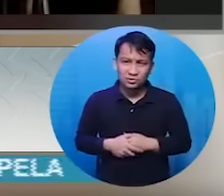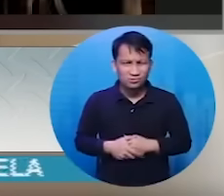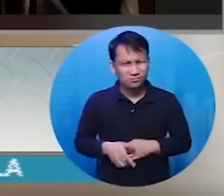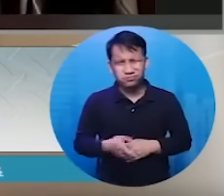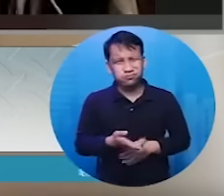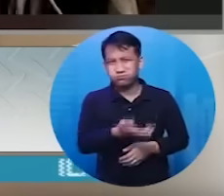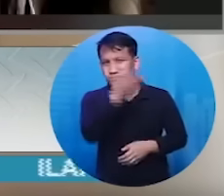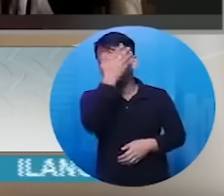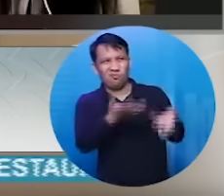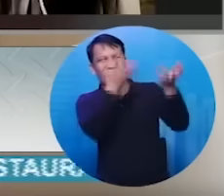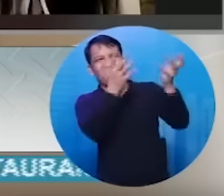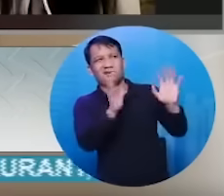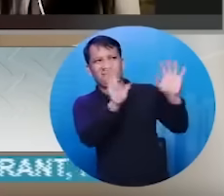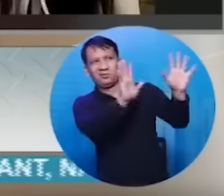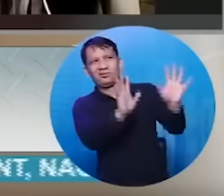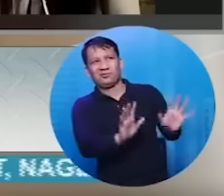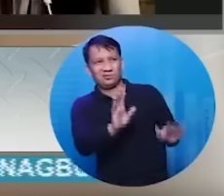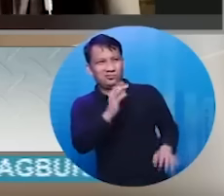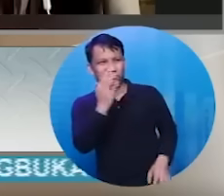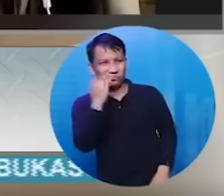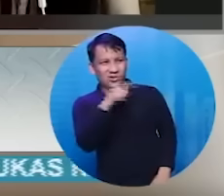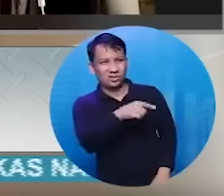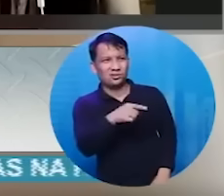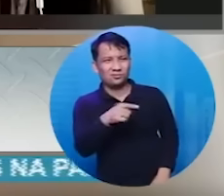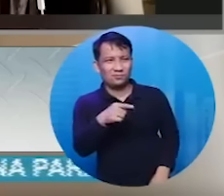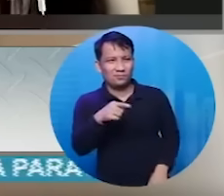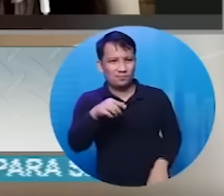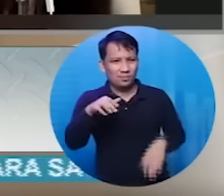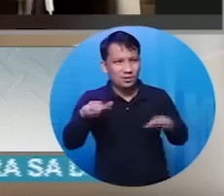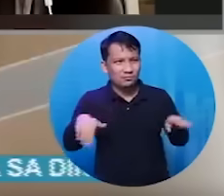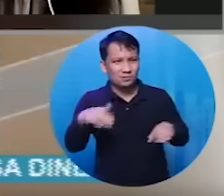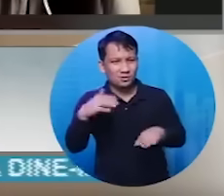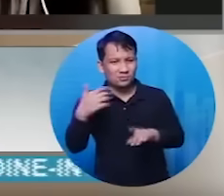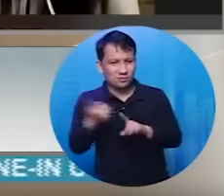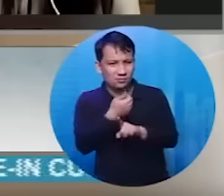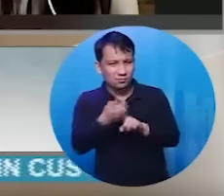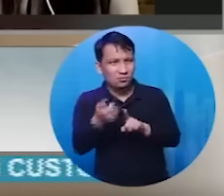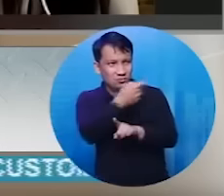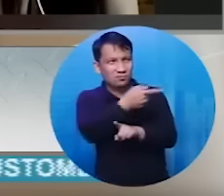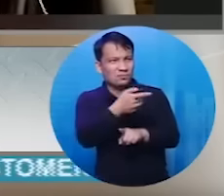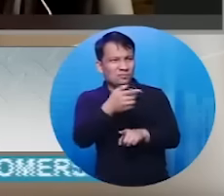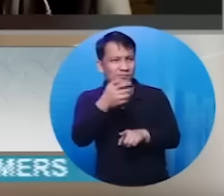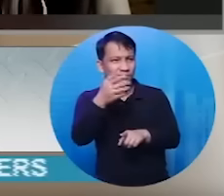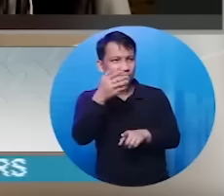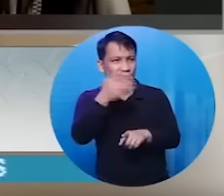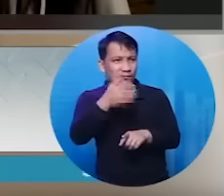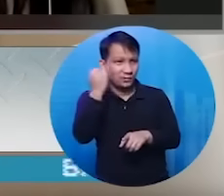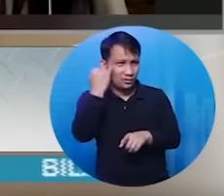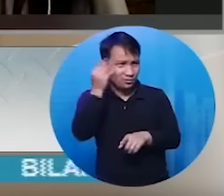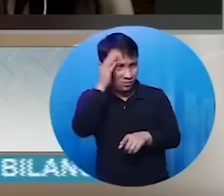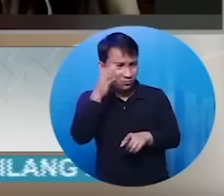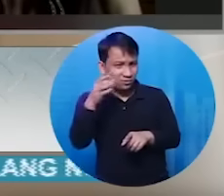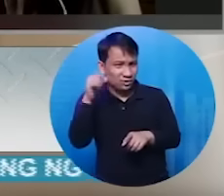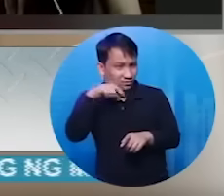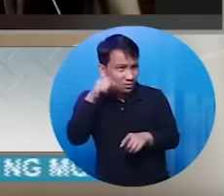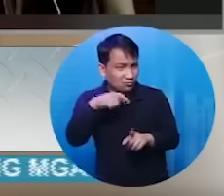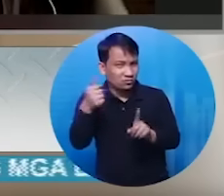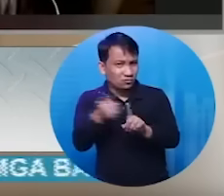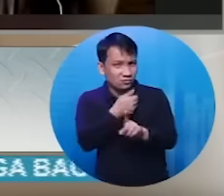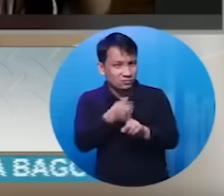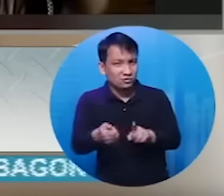Matindi ka, Jim Boy. Lahat ng kapatid mo, pati yung mga bata pa, minor de edad, pinambubugbog mo. Child abuse ka rito. Ang kaso sir, mo.